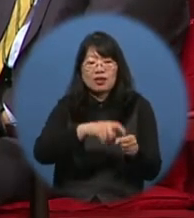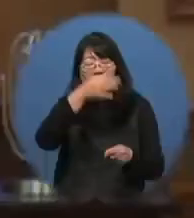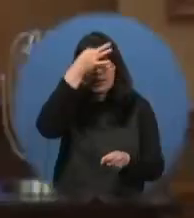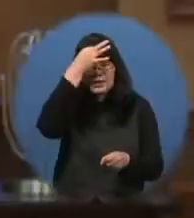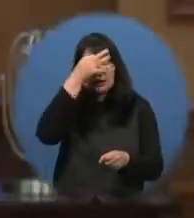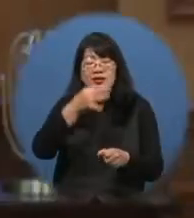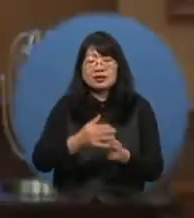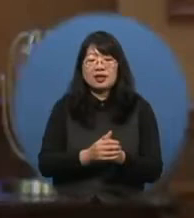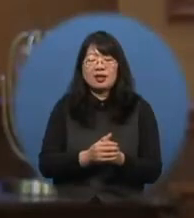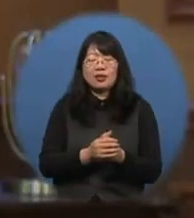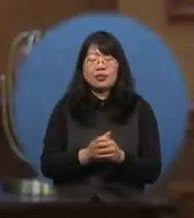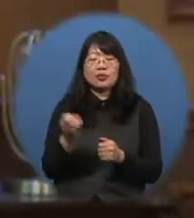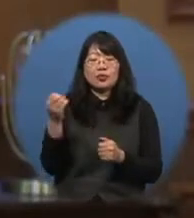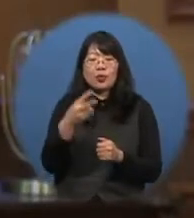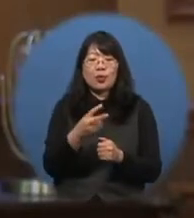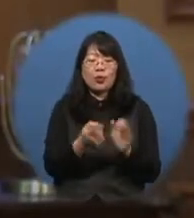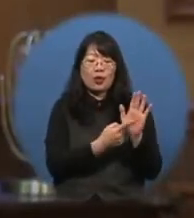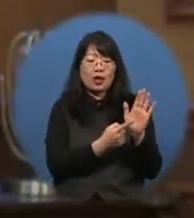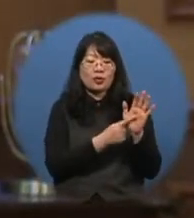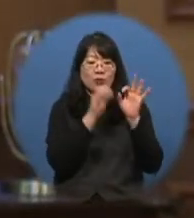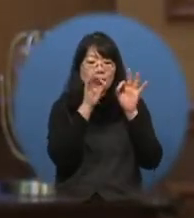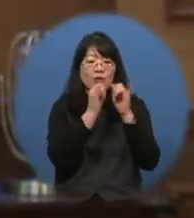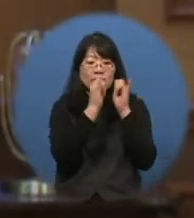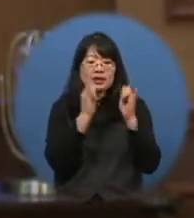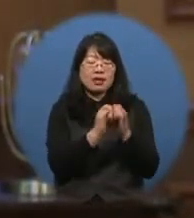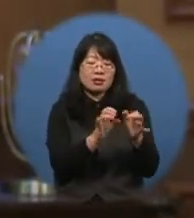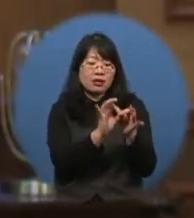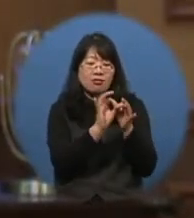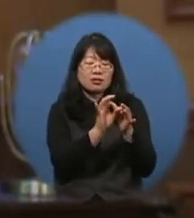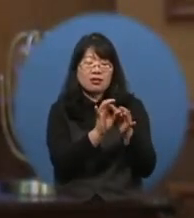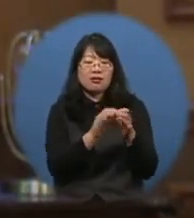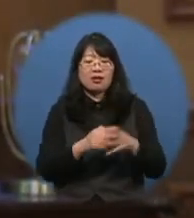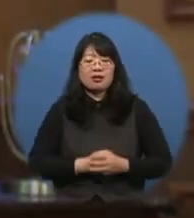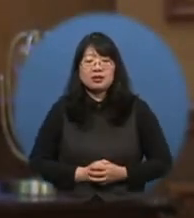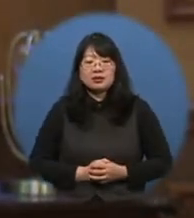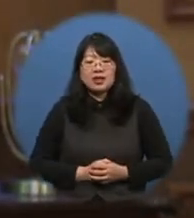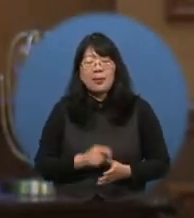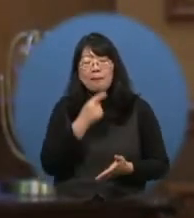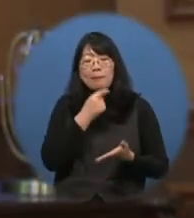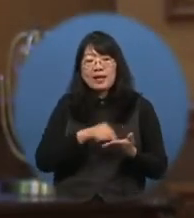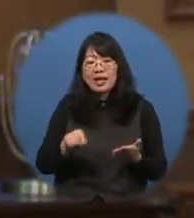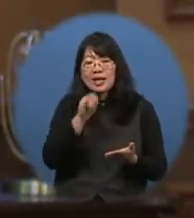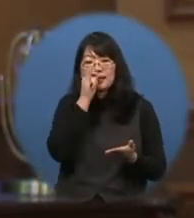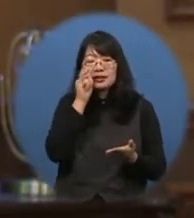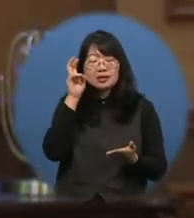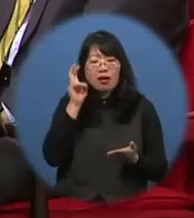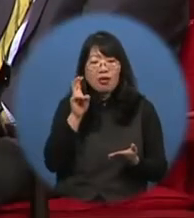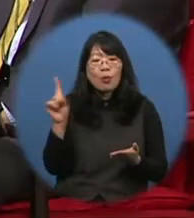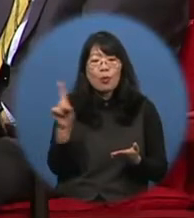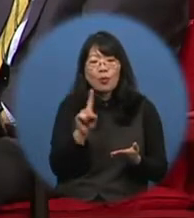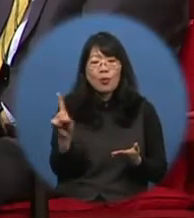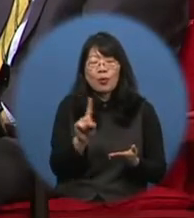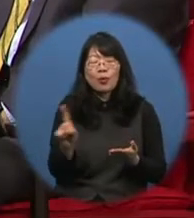네. 그런 걸 하면 광고가 사회에 미칠 수 있는 어떤 폐해 이런 것도 있을까요?